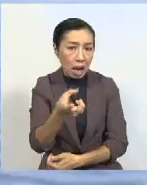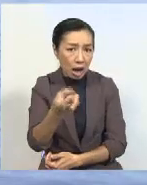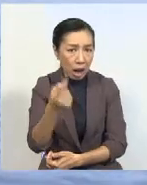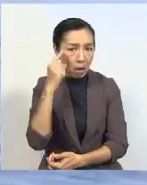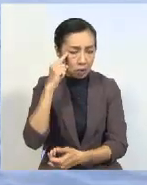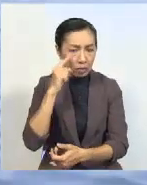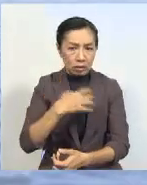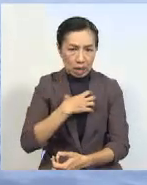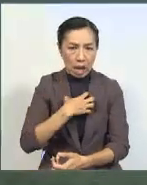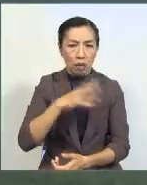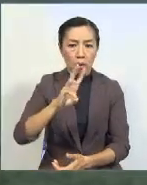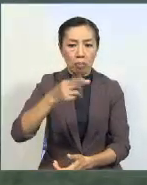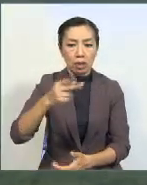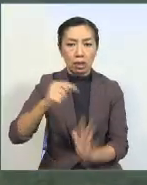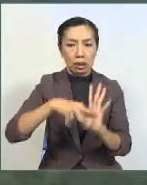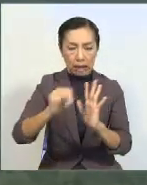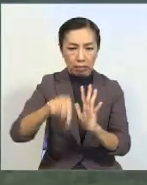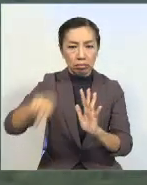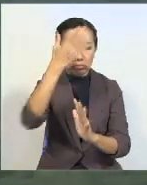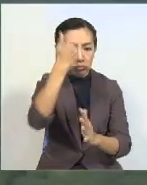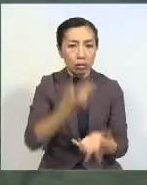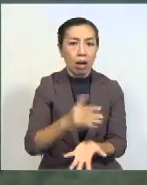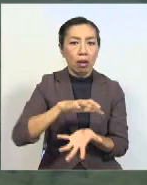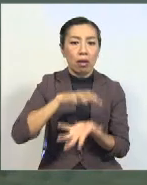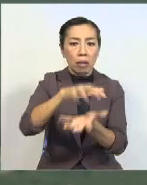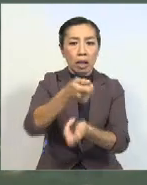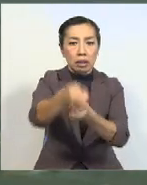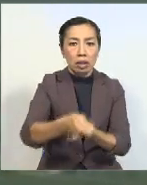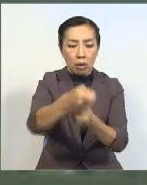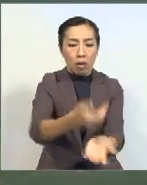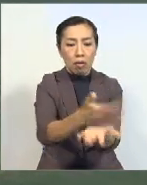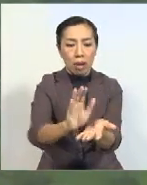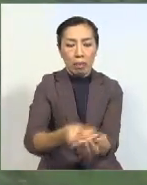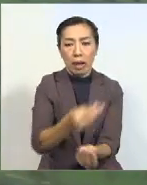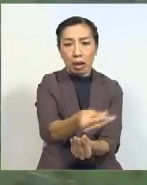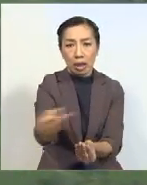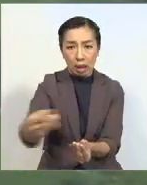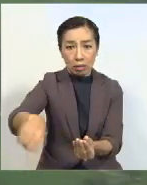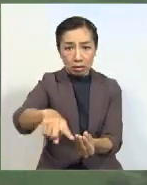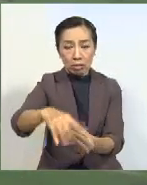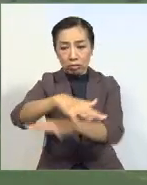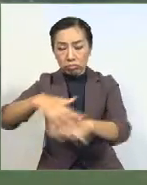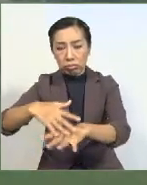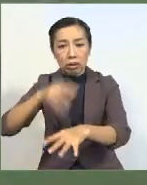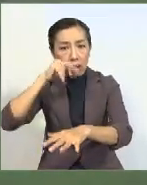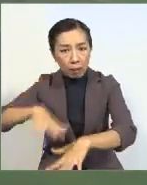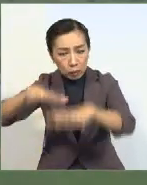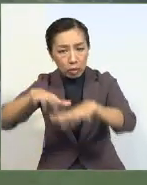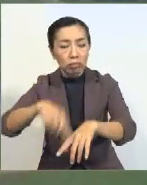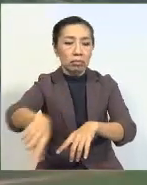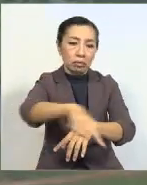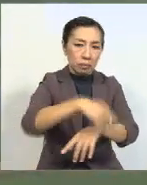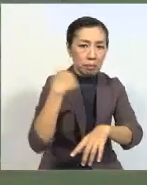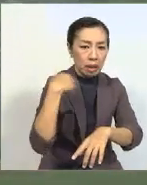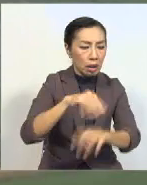กว่า 60,000 ตันในการไปมอบให้กับพี่น้องเกษตรกรไม่ใช่แค่พื้นที่ที่ถูกน้ำท่วมเท่านั้นค่ะแต่จะครอบคลุมไป